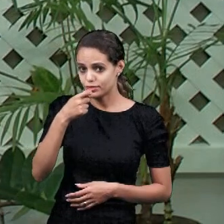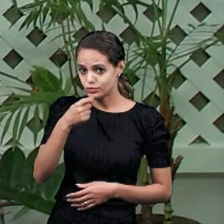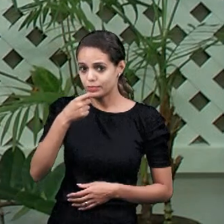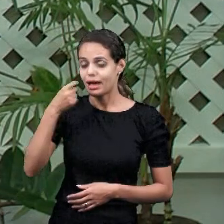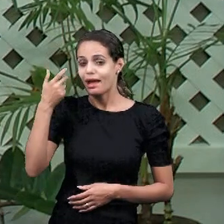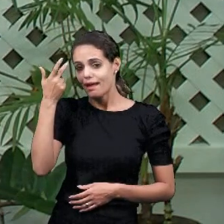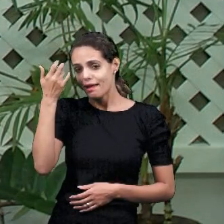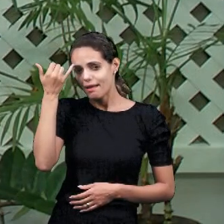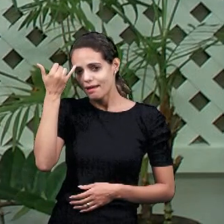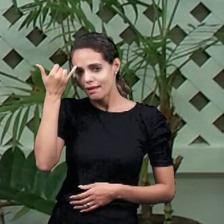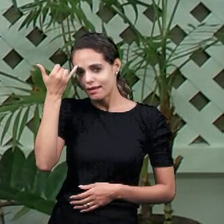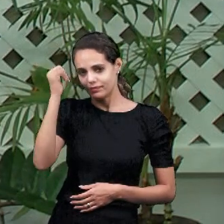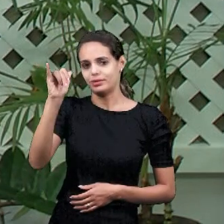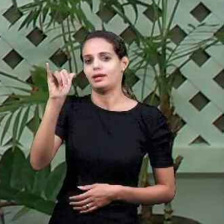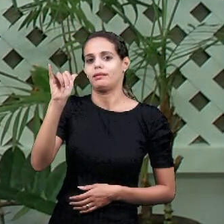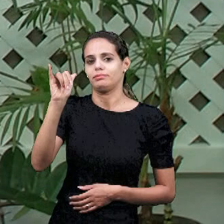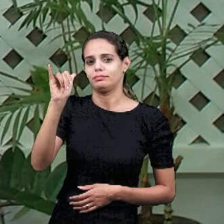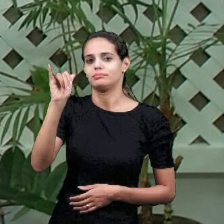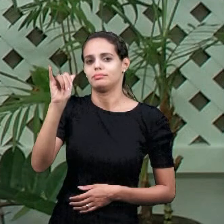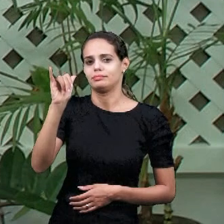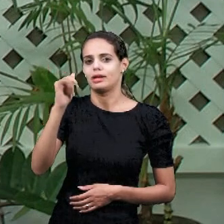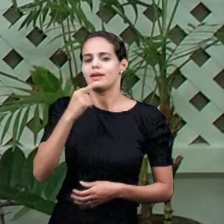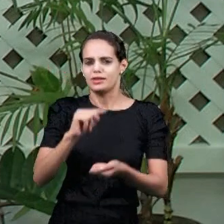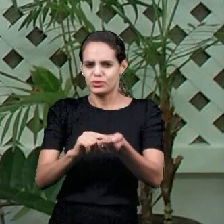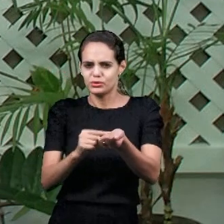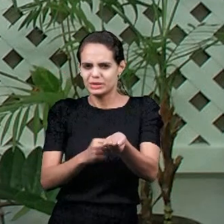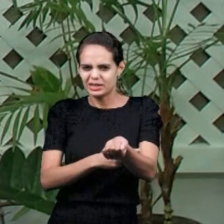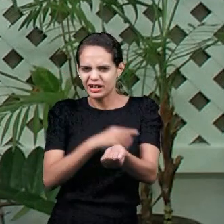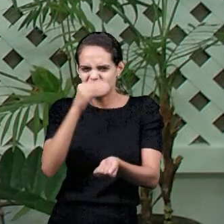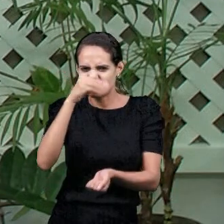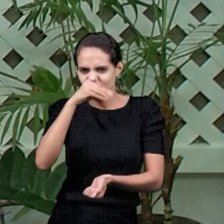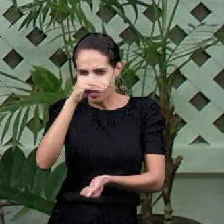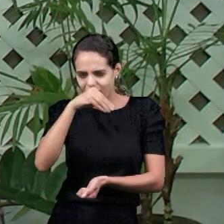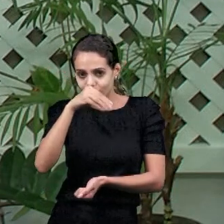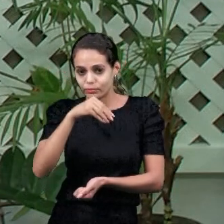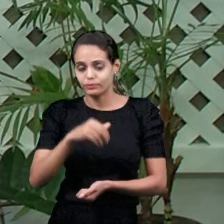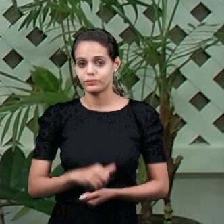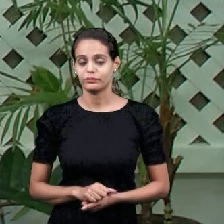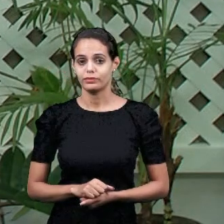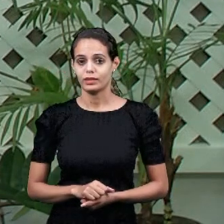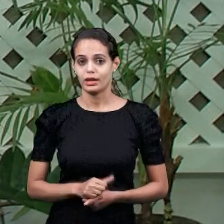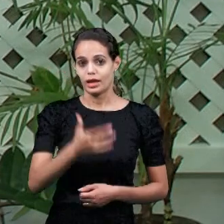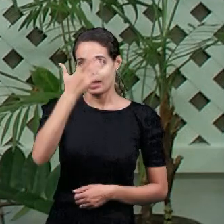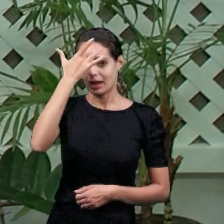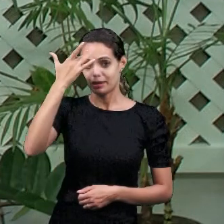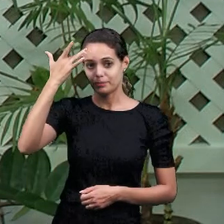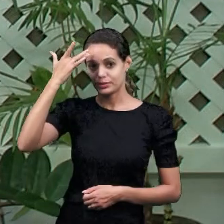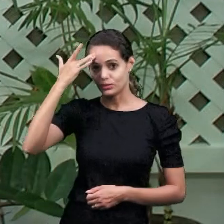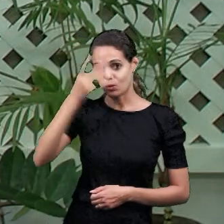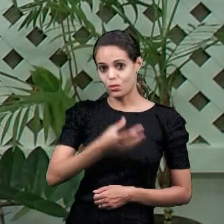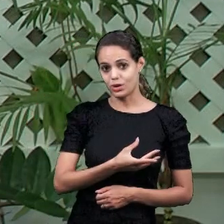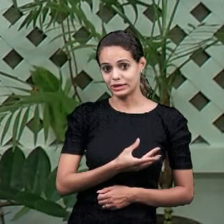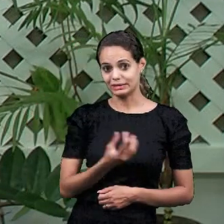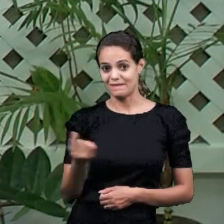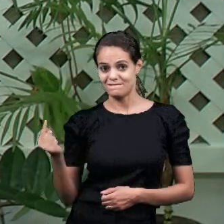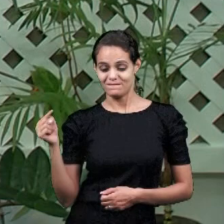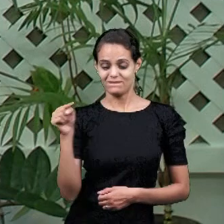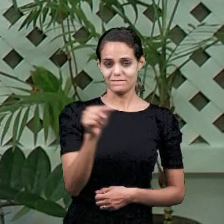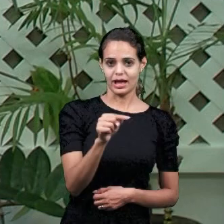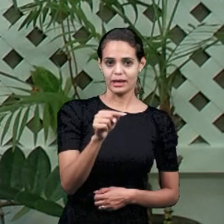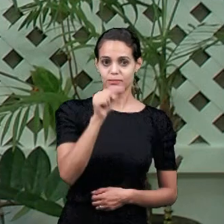soudain, la personne va à l'hôpital et l'autre jour après, il ne rentre plus à la maison. Donc, il a pensé qu'il est